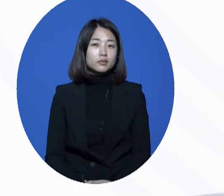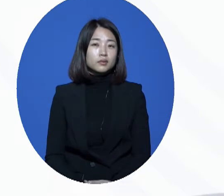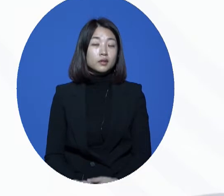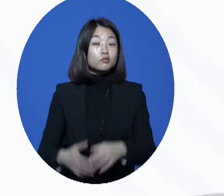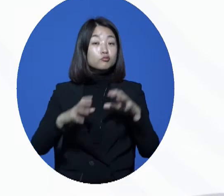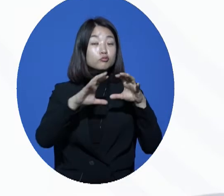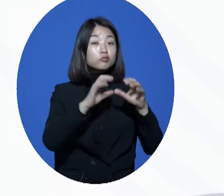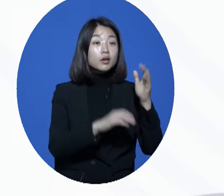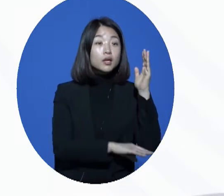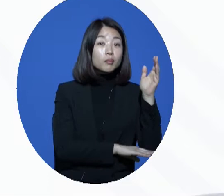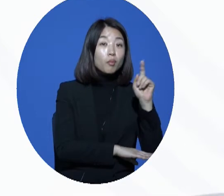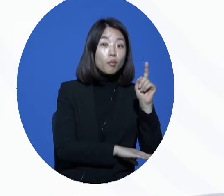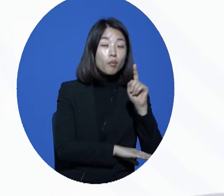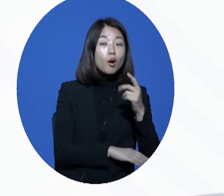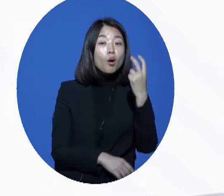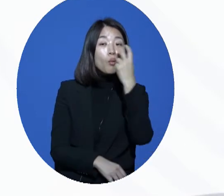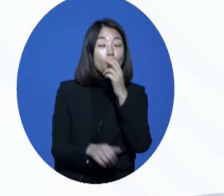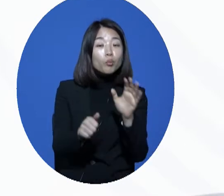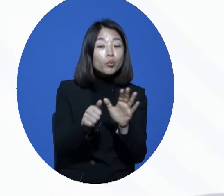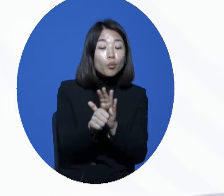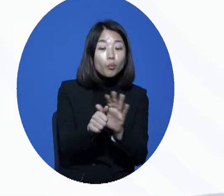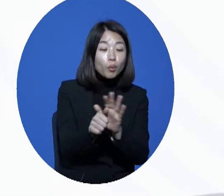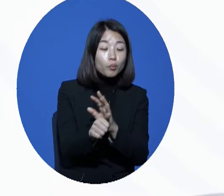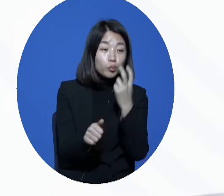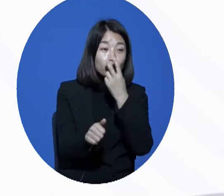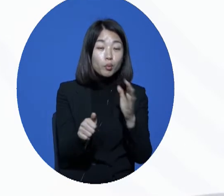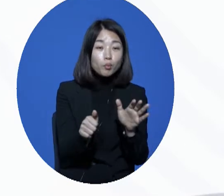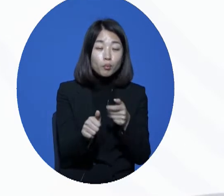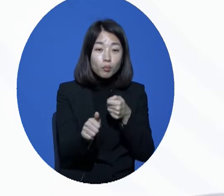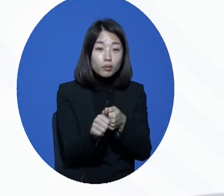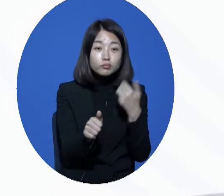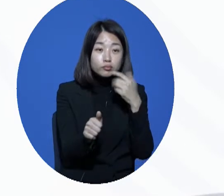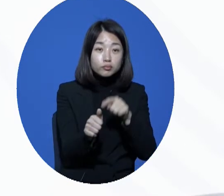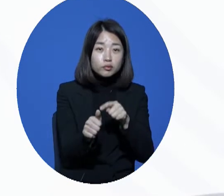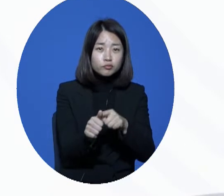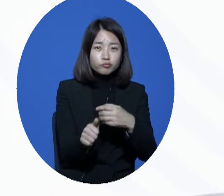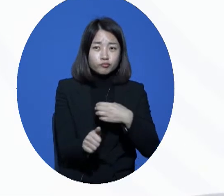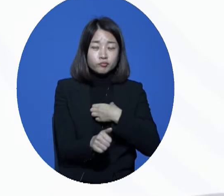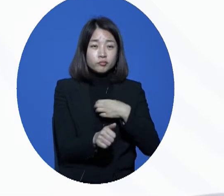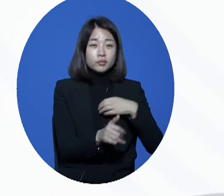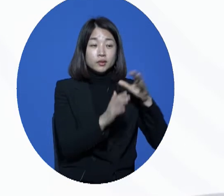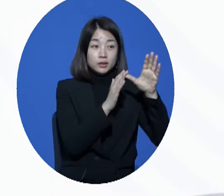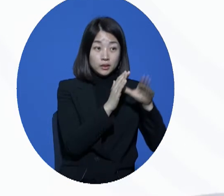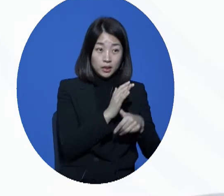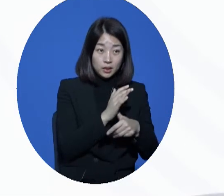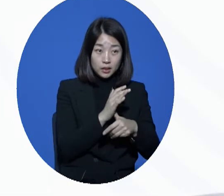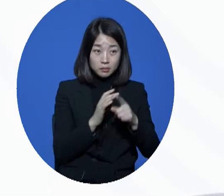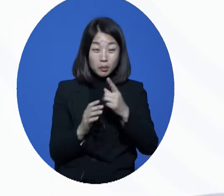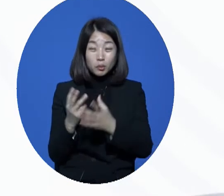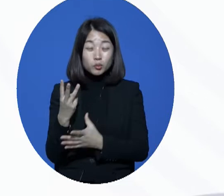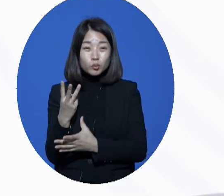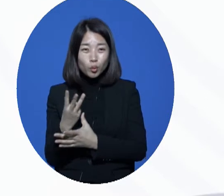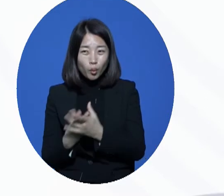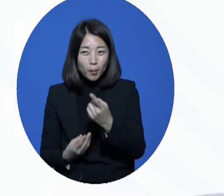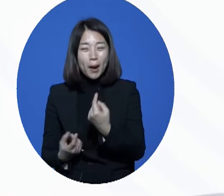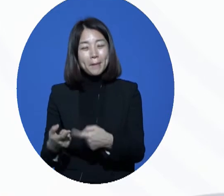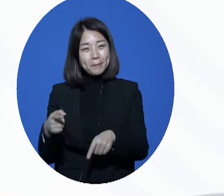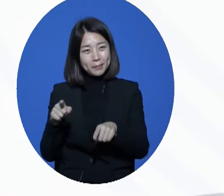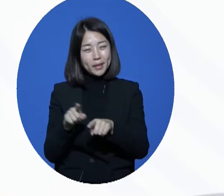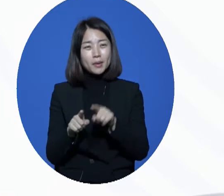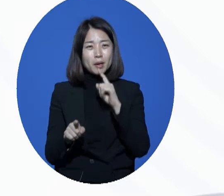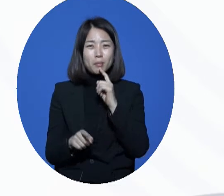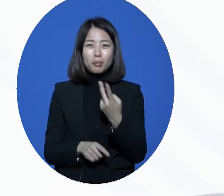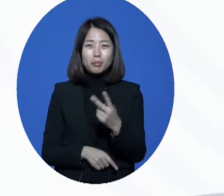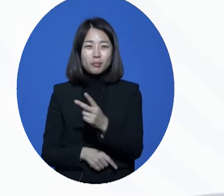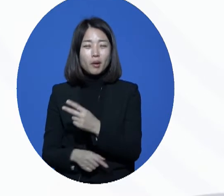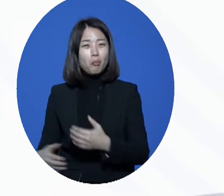그리고 국가가 이야기해왔었던 그 돌봄의 본래 모습이 위기 상태가 닥쳤을 때 그것을 통합이라고 얘기했든 함께라고